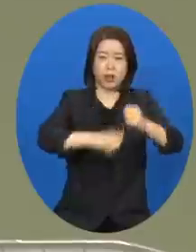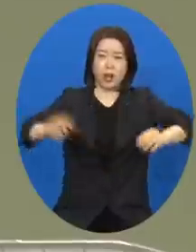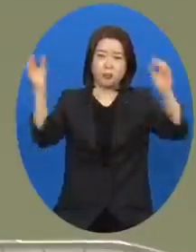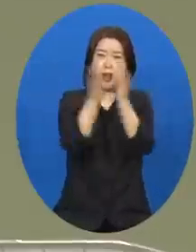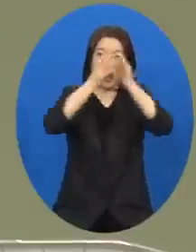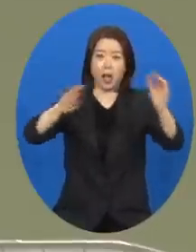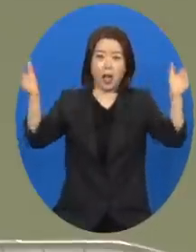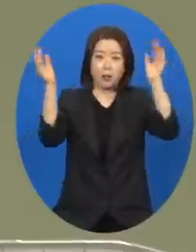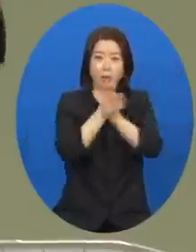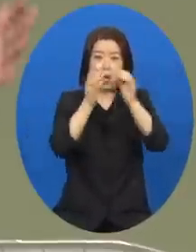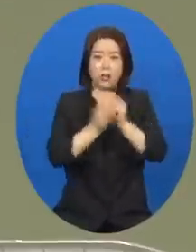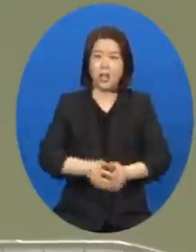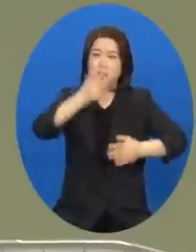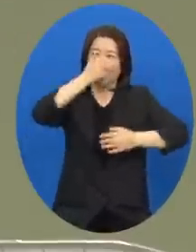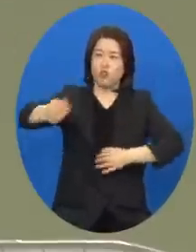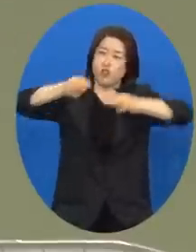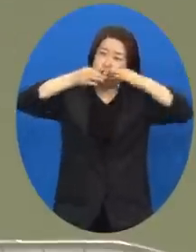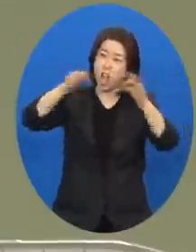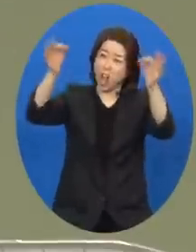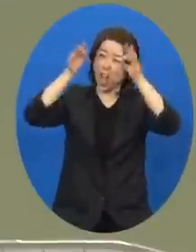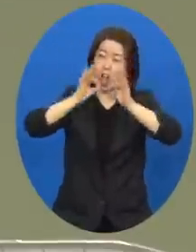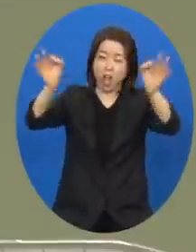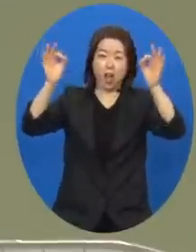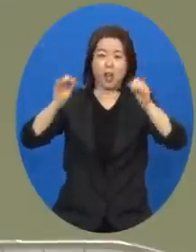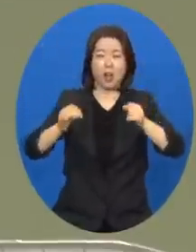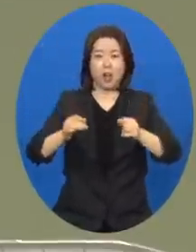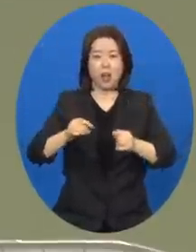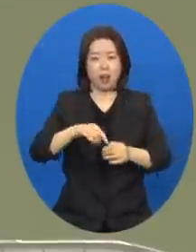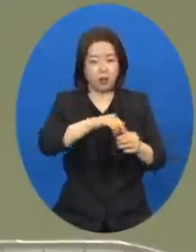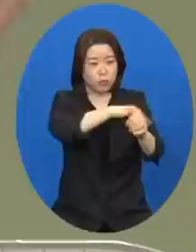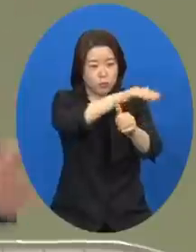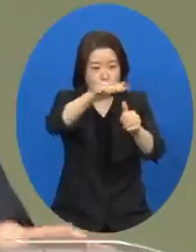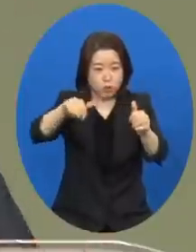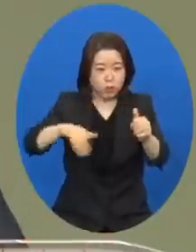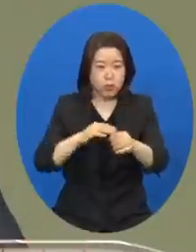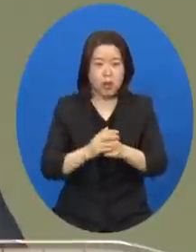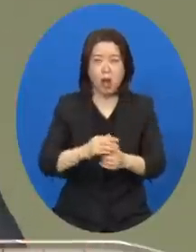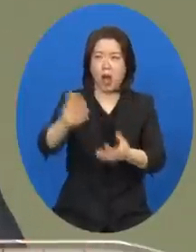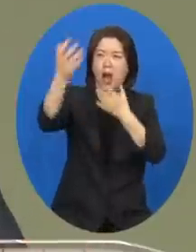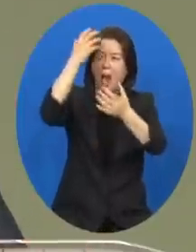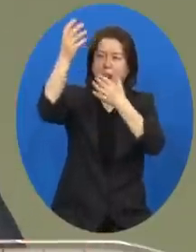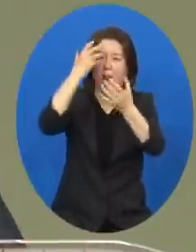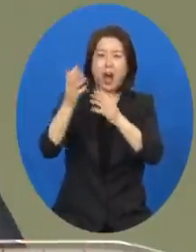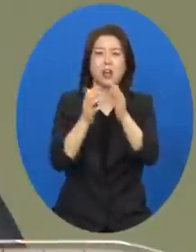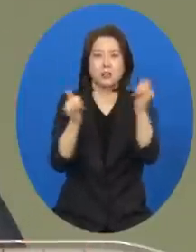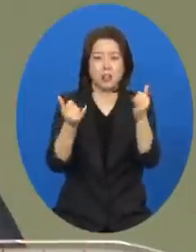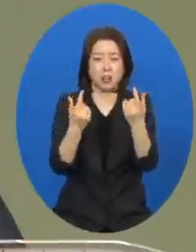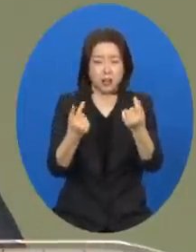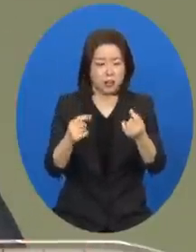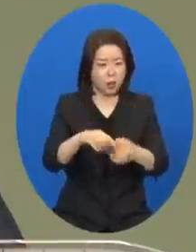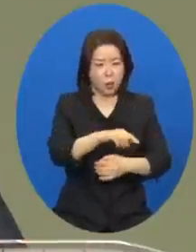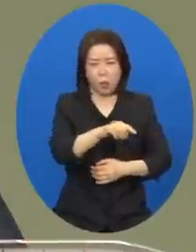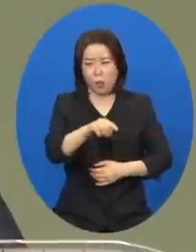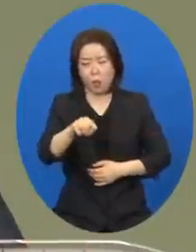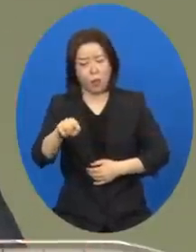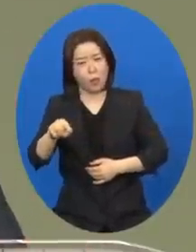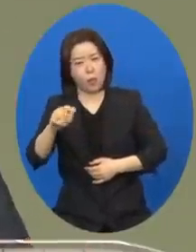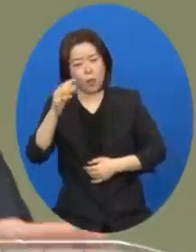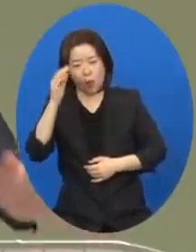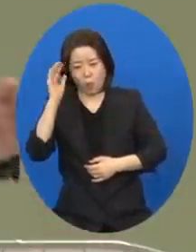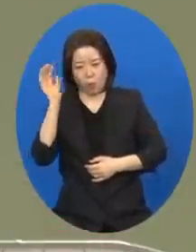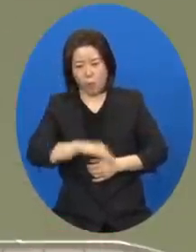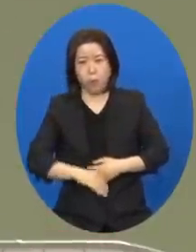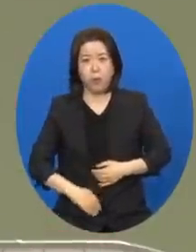치고 주여라고 소리를 지르는데 이건 완전히 미친 사람들이더라고요. 광란의 도가니들.